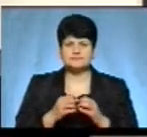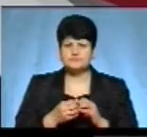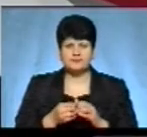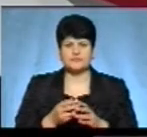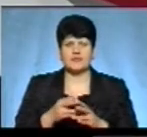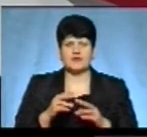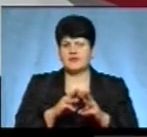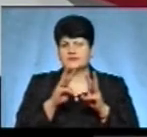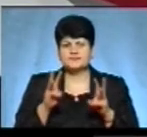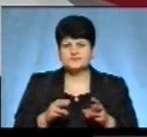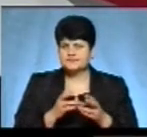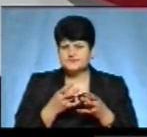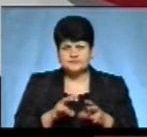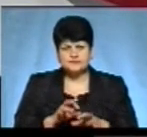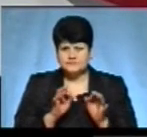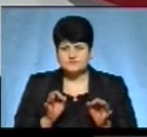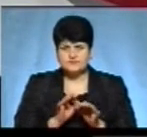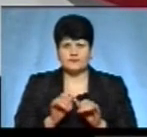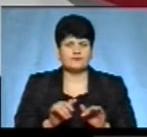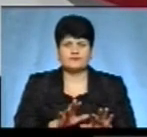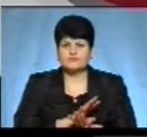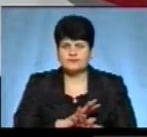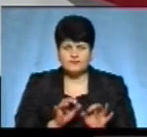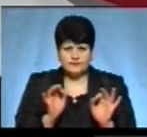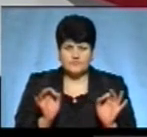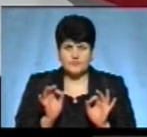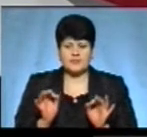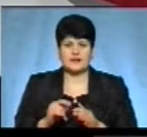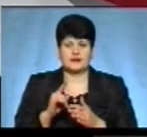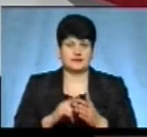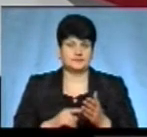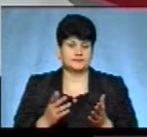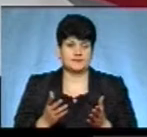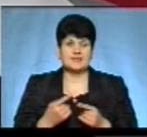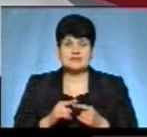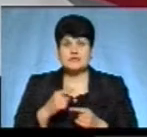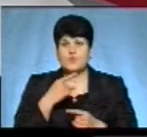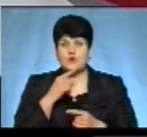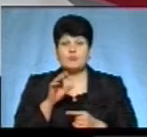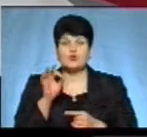жодного якогось дії релігійної. Тобто це говорить